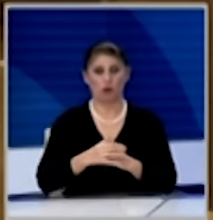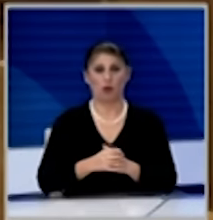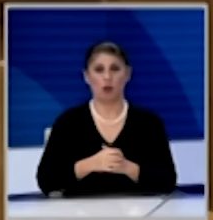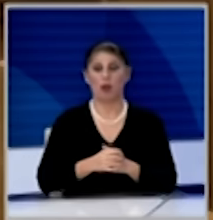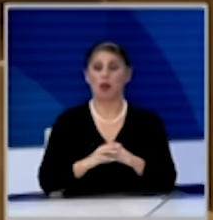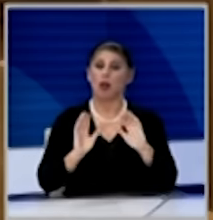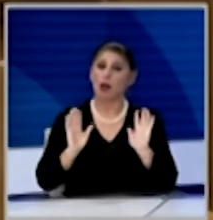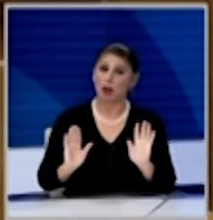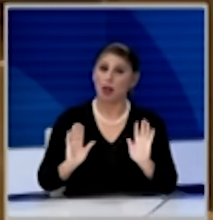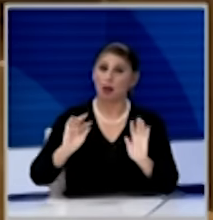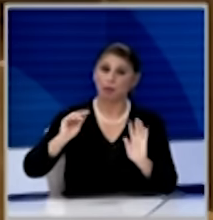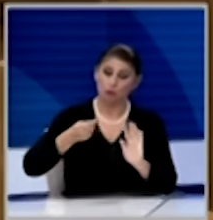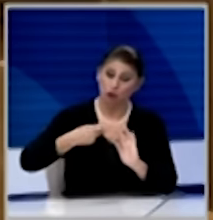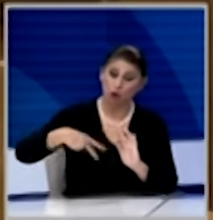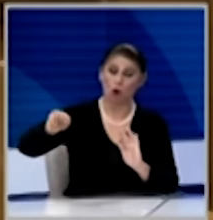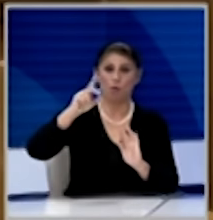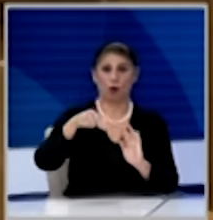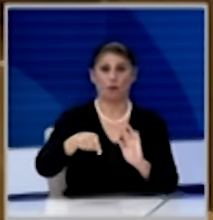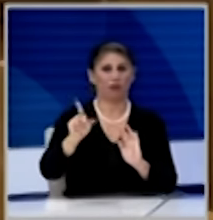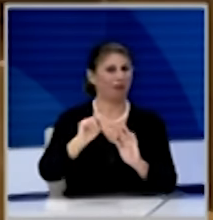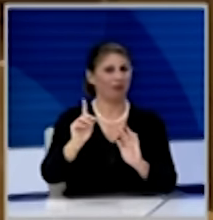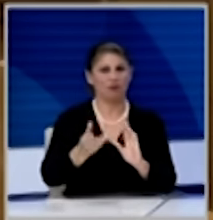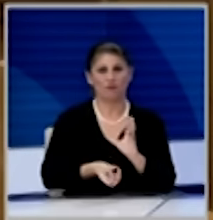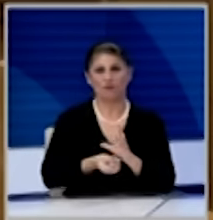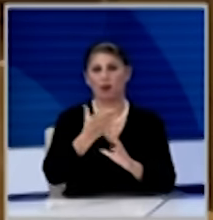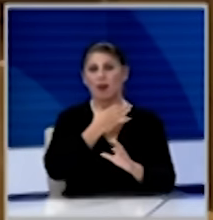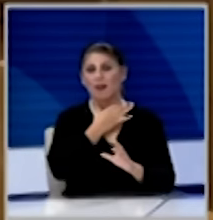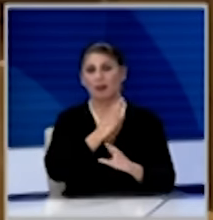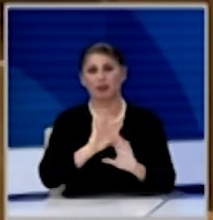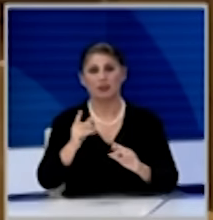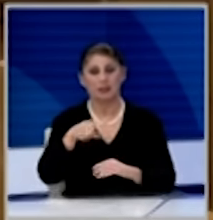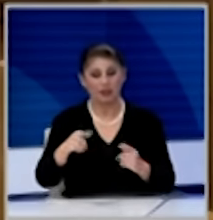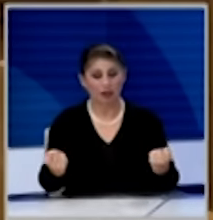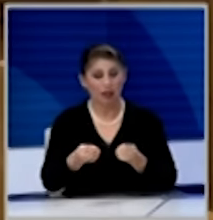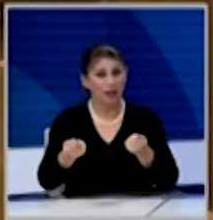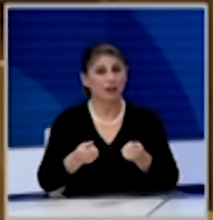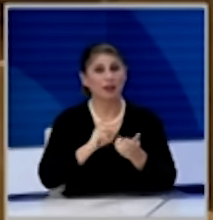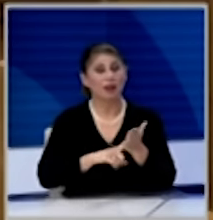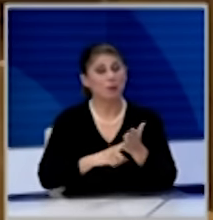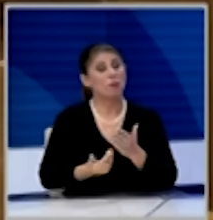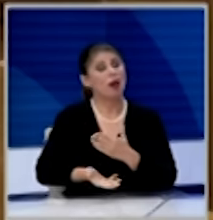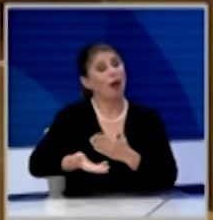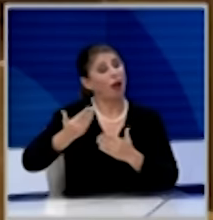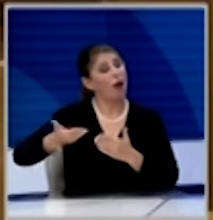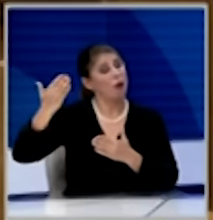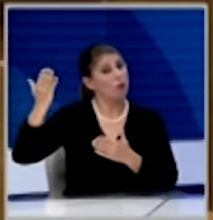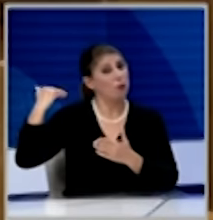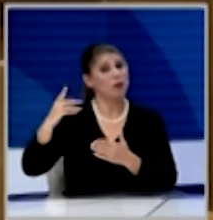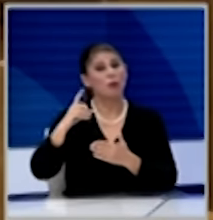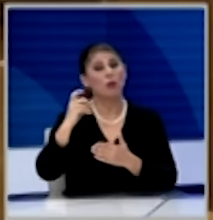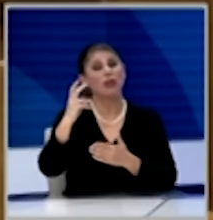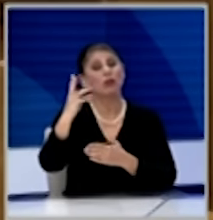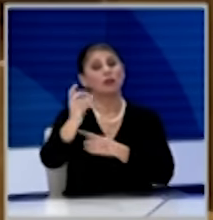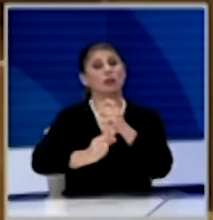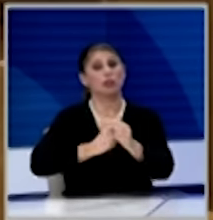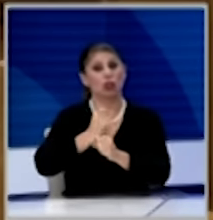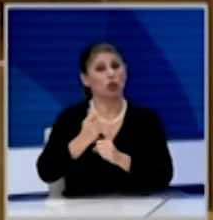όμως τα περισσότερα από αυτά δεν αφορούν τις νέες ανάγκες είναι έργα που θα έπρεπε να έχουν ήδη γίνει εδώ και δεκαετίες